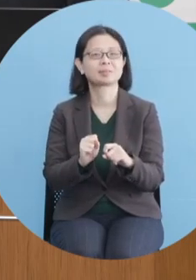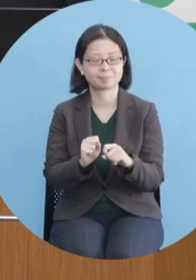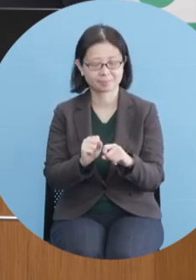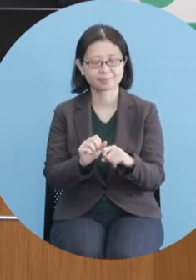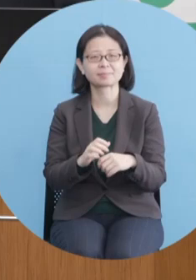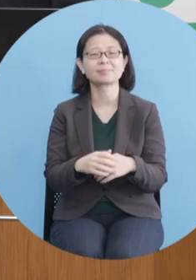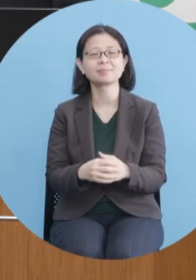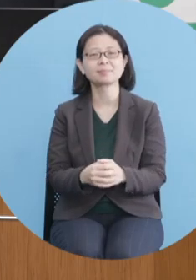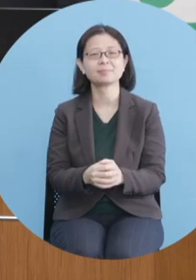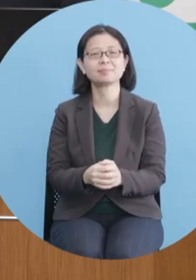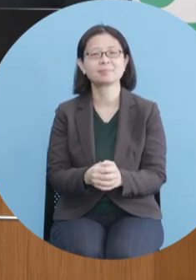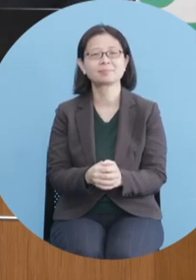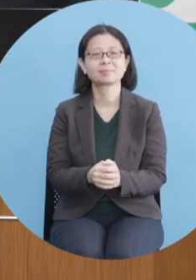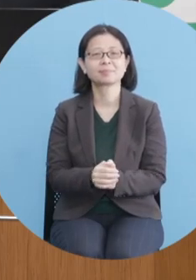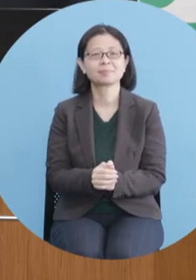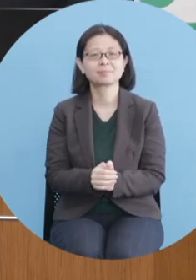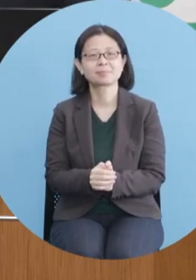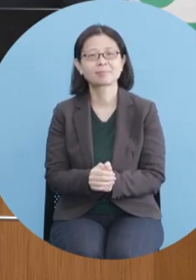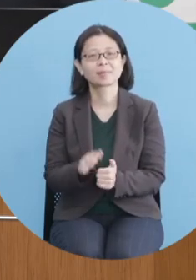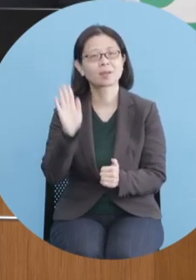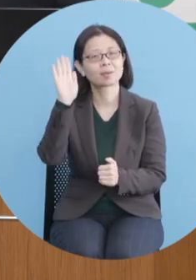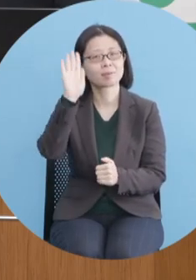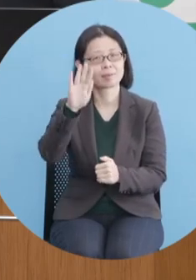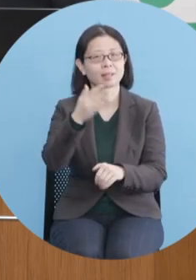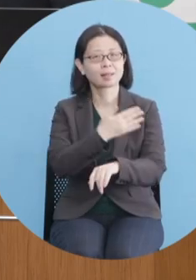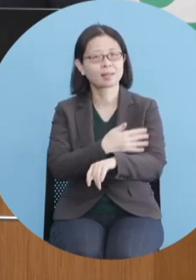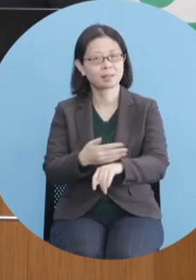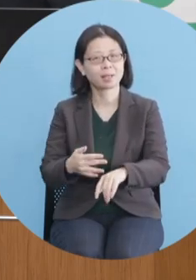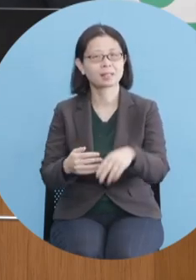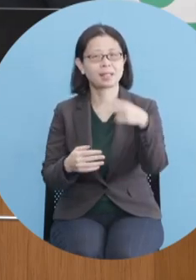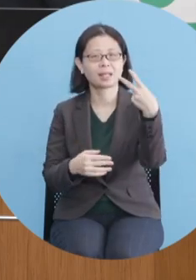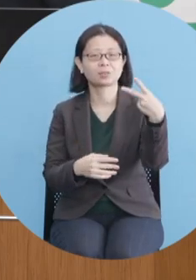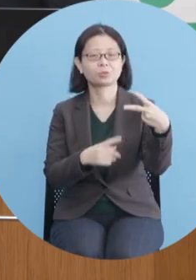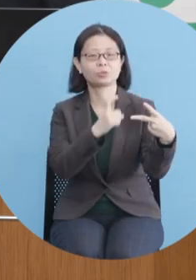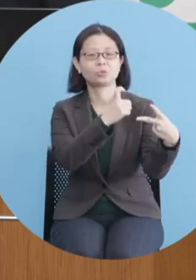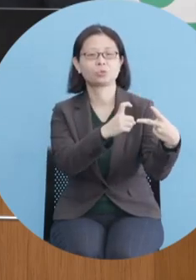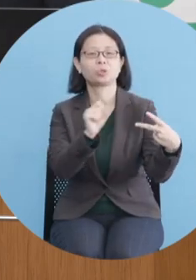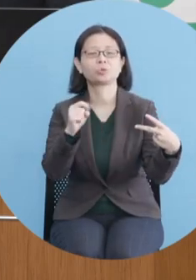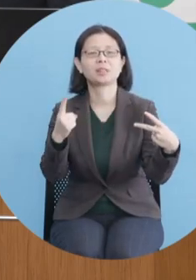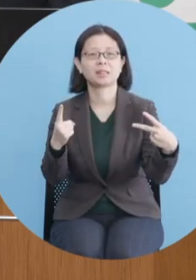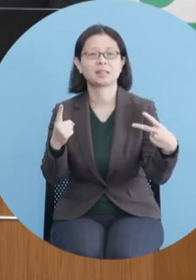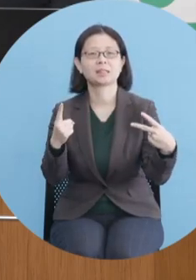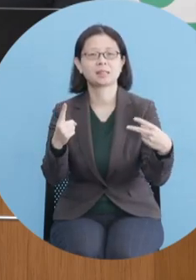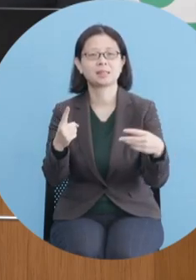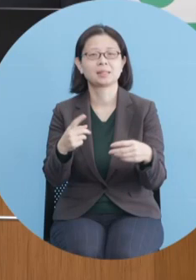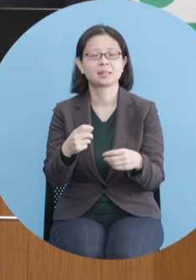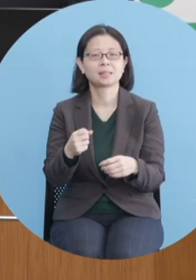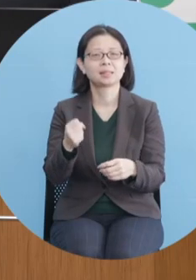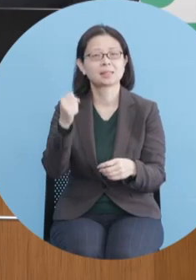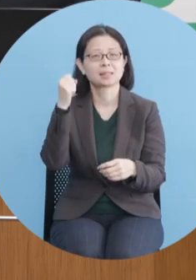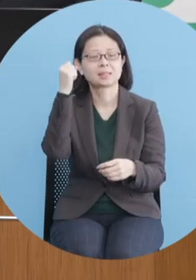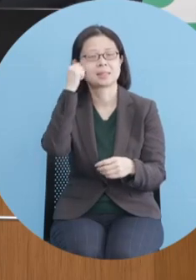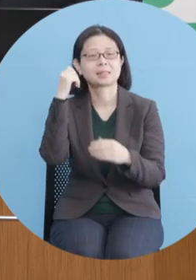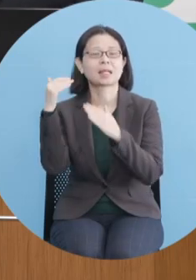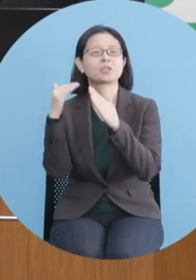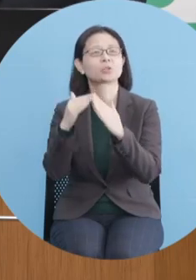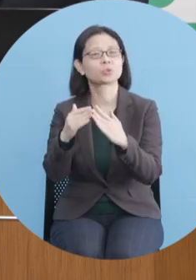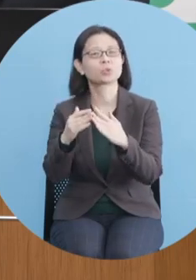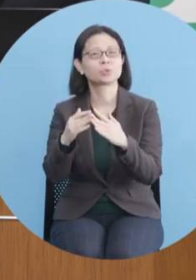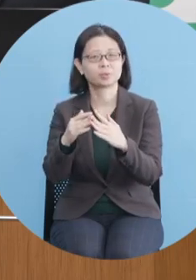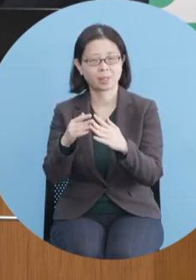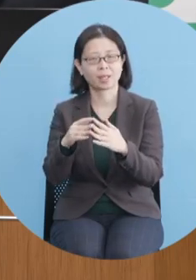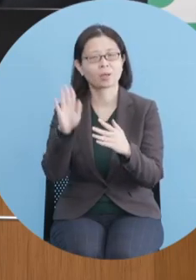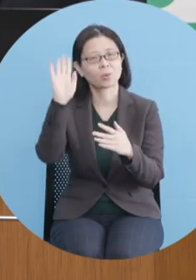方もいらっしゃいますえ今後のスケジュールでは2月の10日11日ま合宿をしてえ